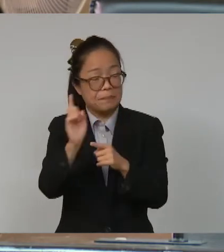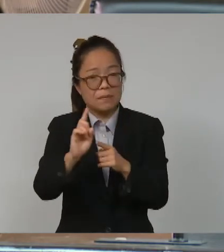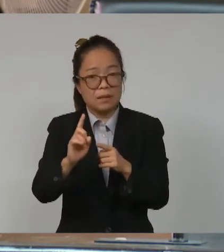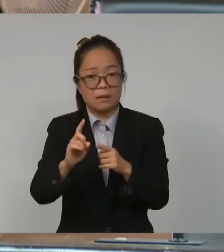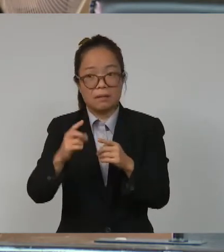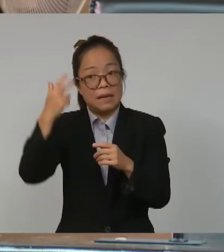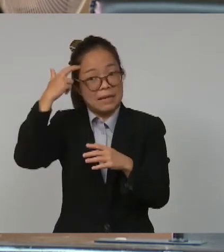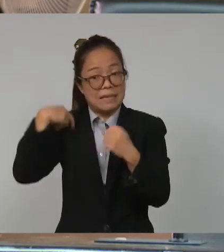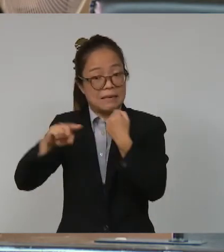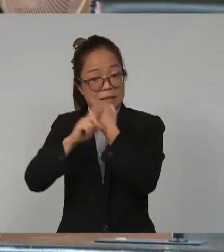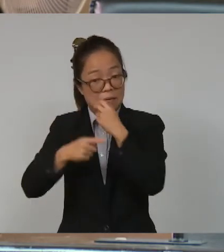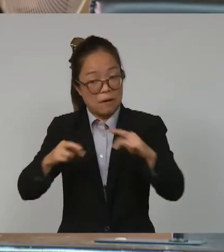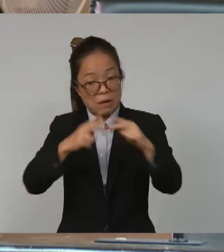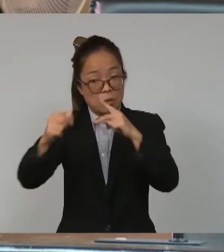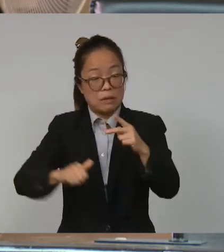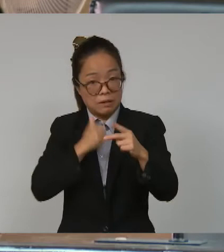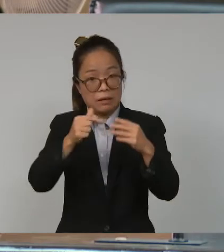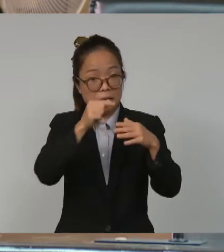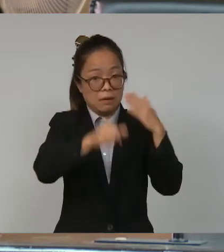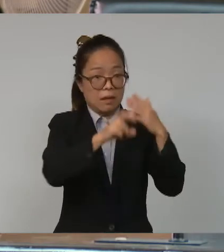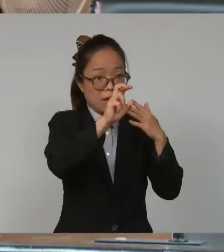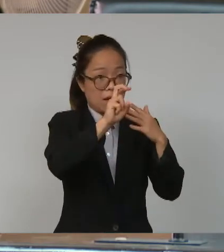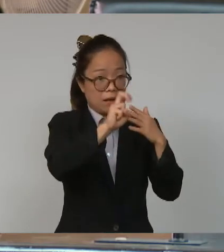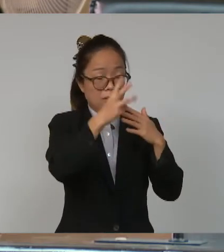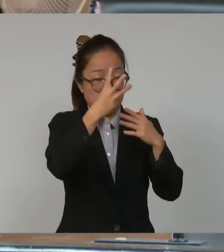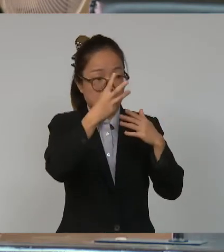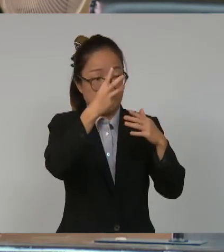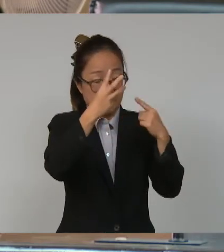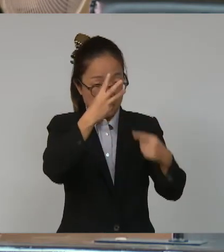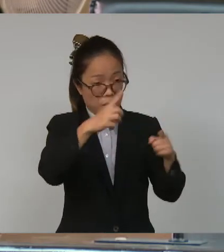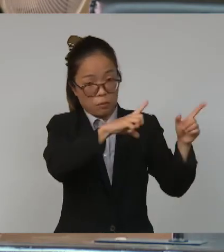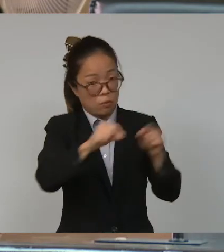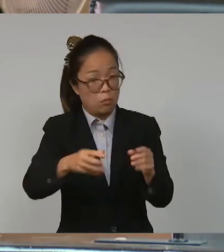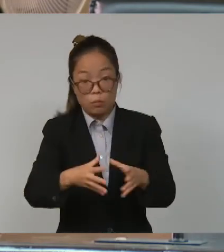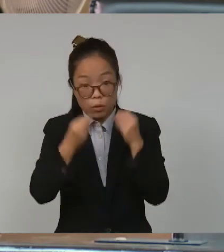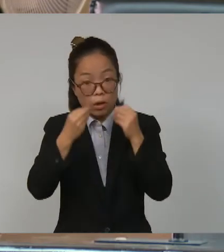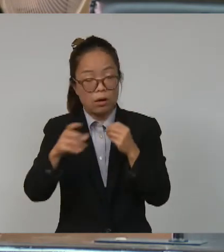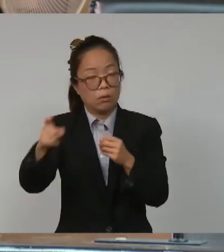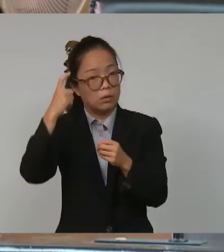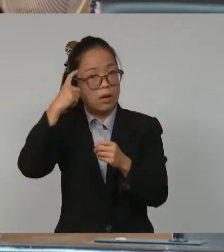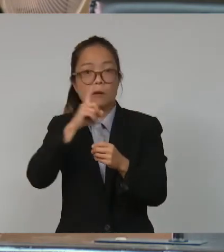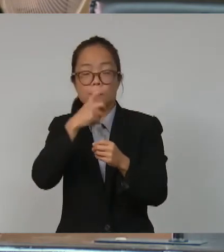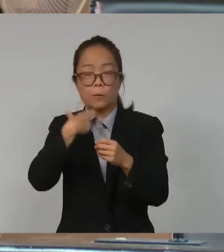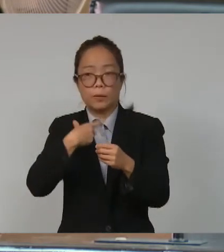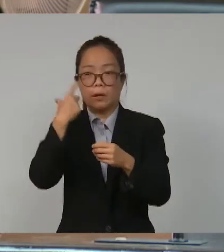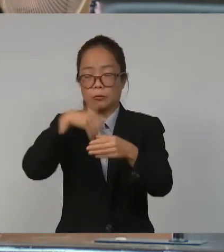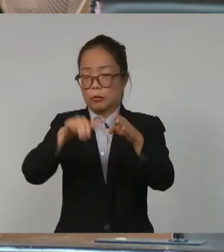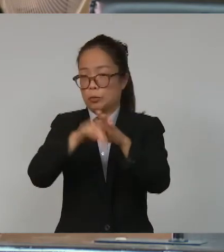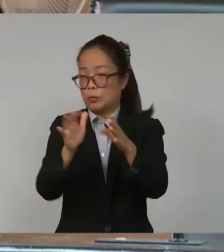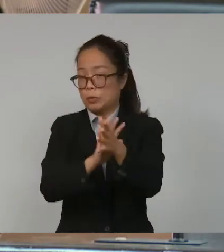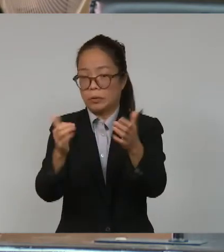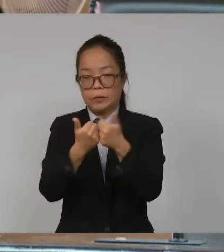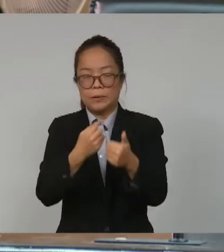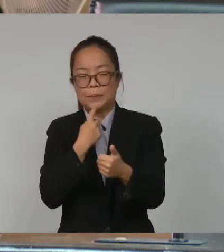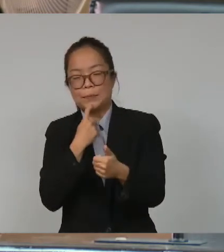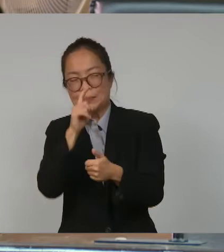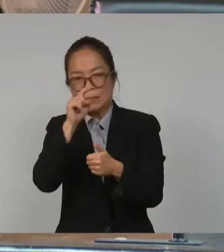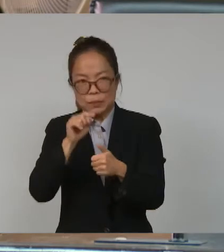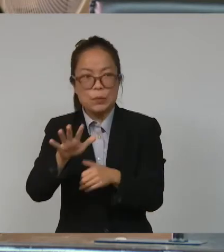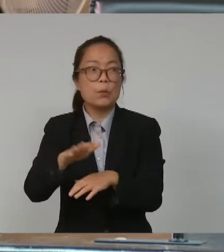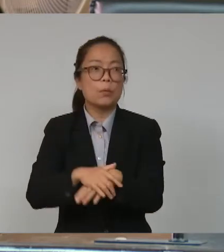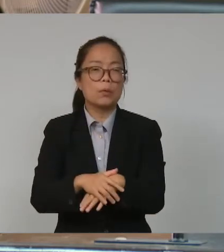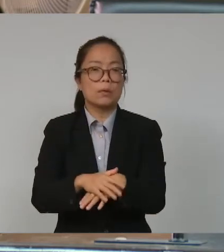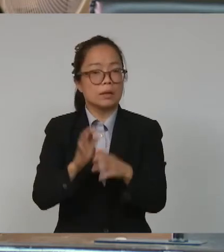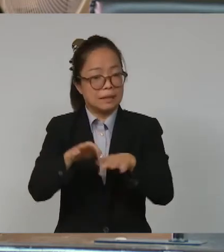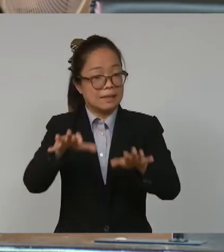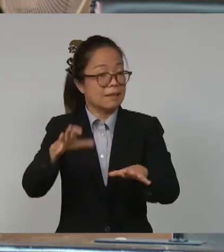否真的排除23条第一项，我想身为中选会呢也有重大的疑虑呢，那这一点呢单从今